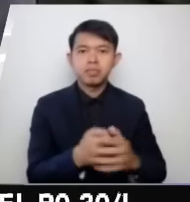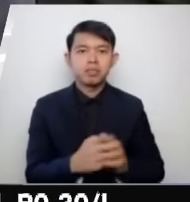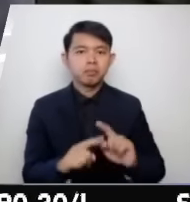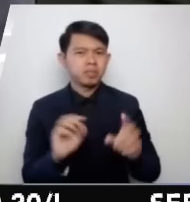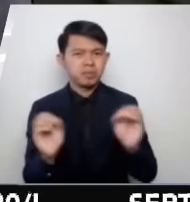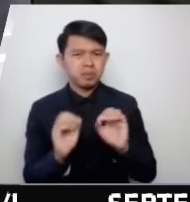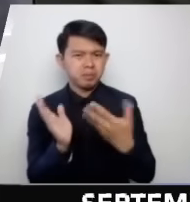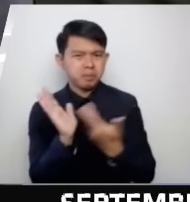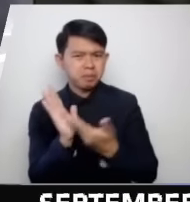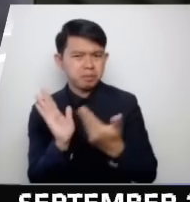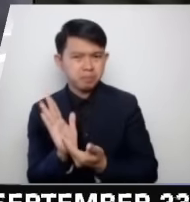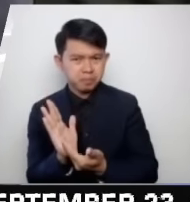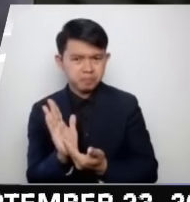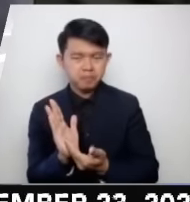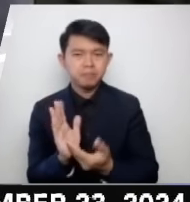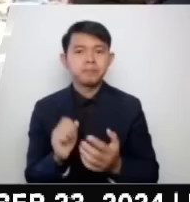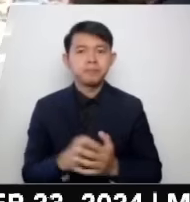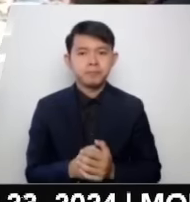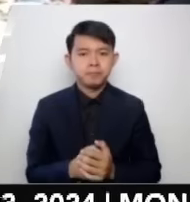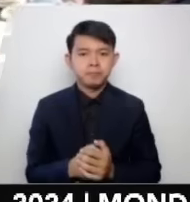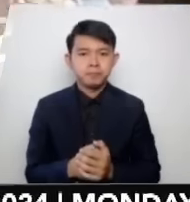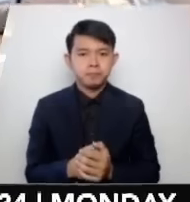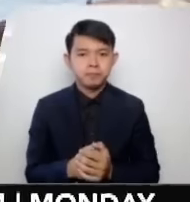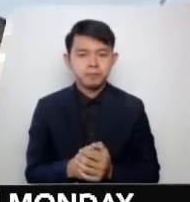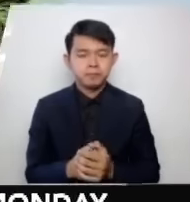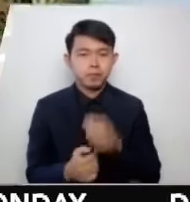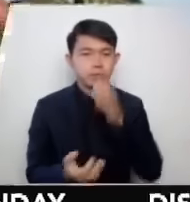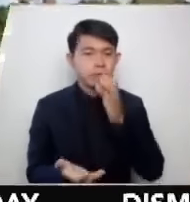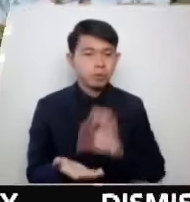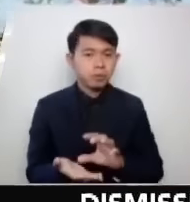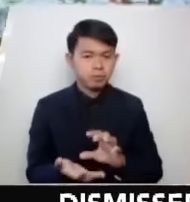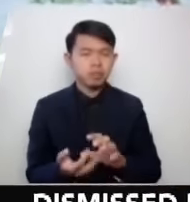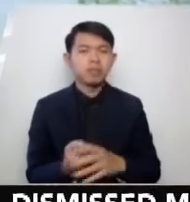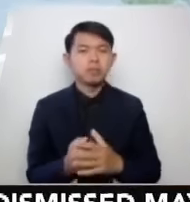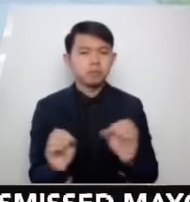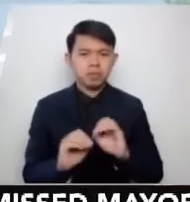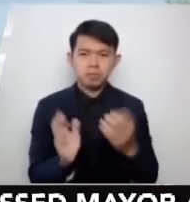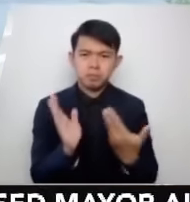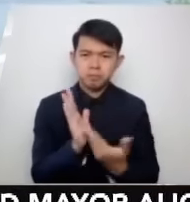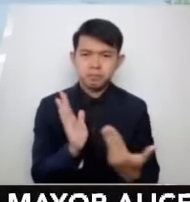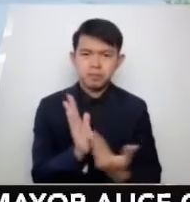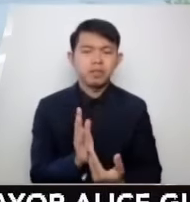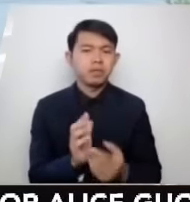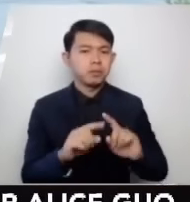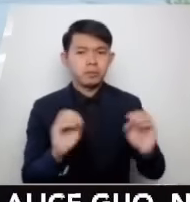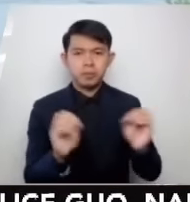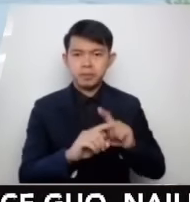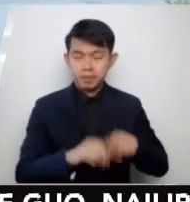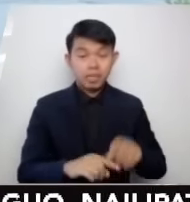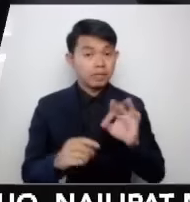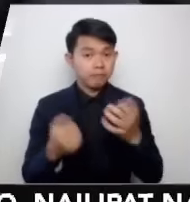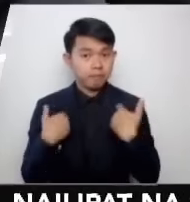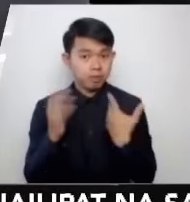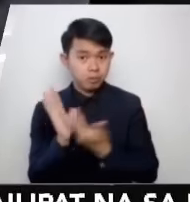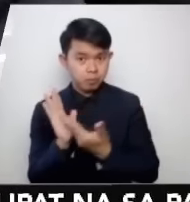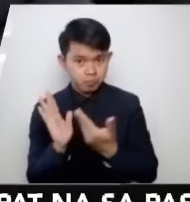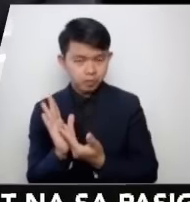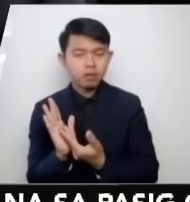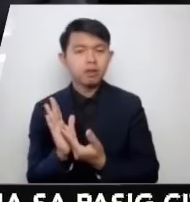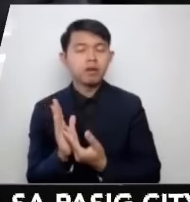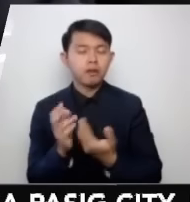fair dito sa ating mga former GPNP. Kung meron din naman nga po na mga ebidensya, kung isishare niyang mga informasyon